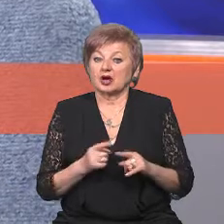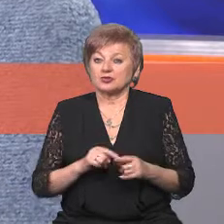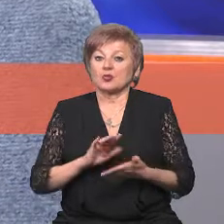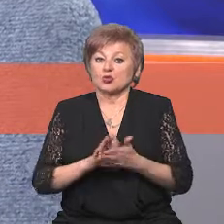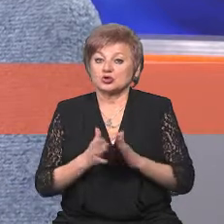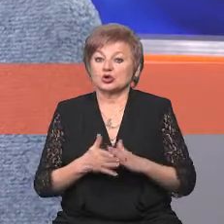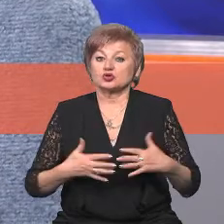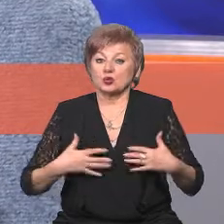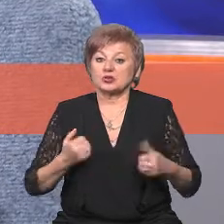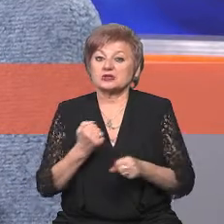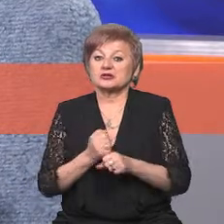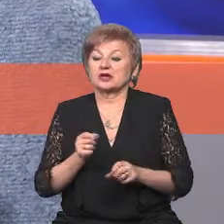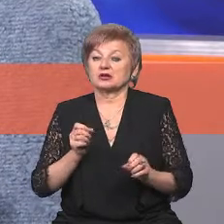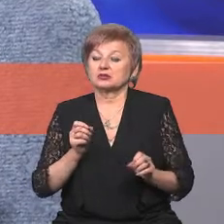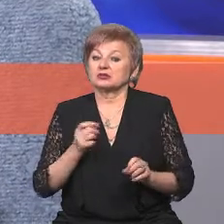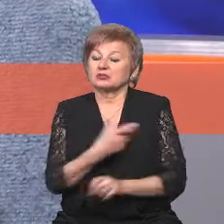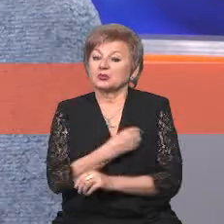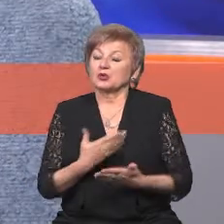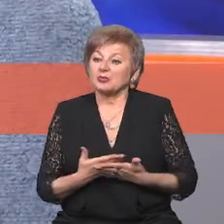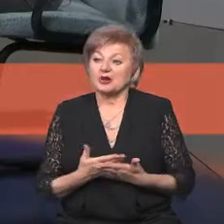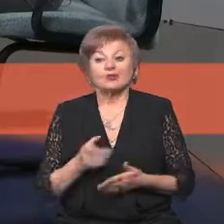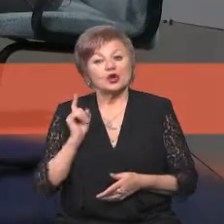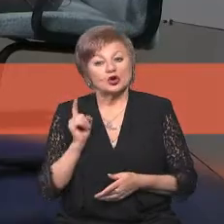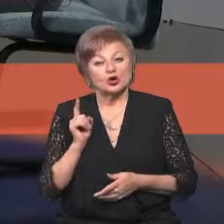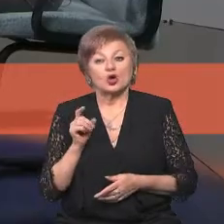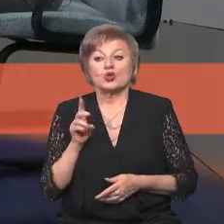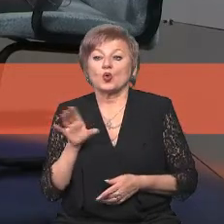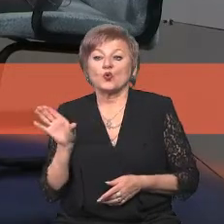здоров'я забороняється робити щеплення. Але у них, у